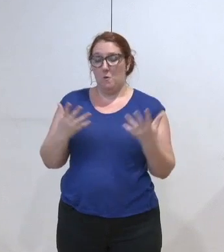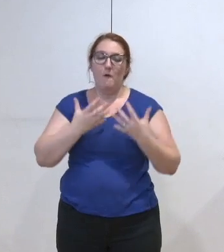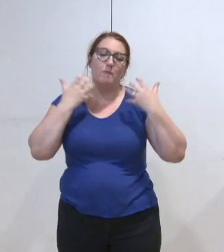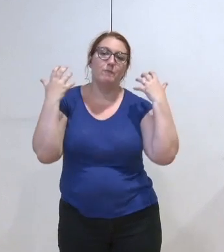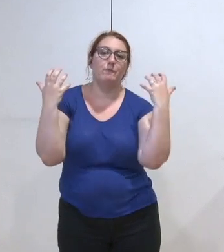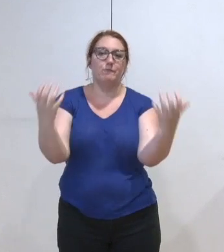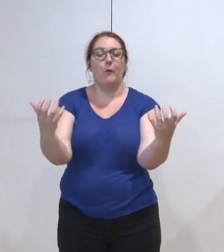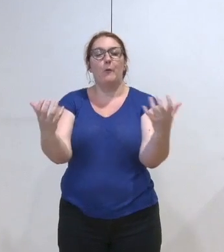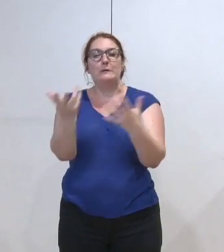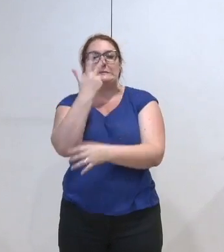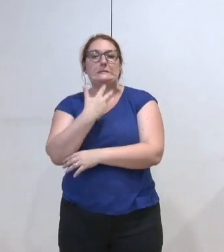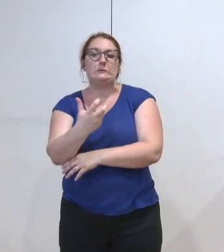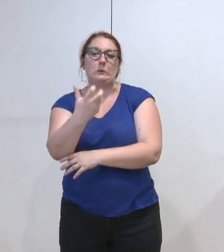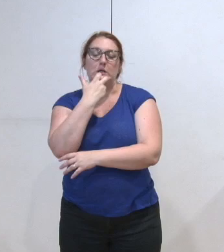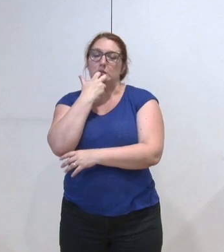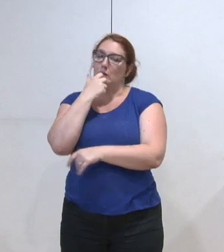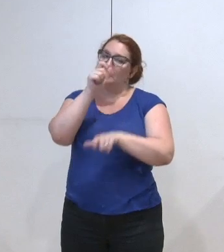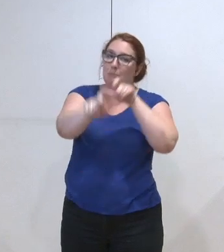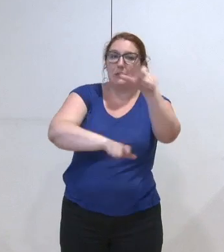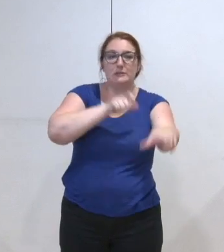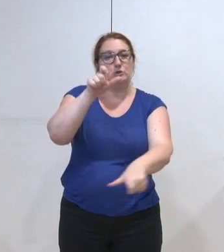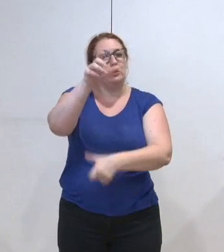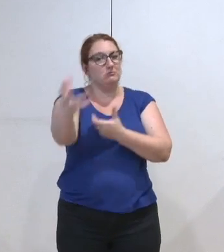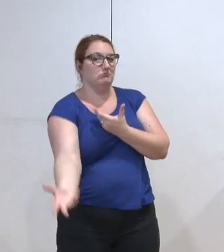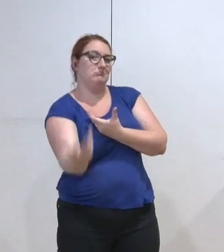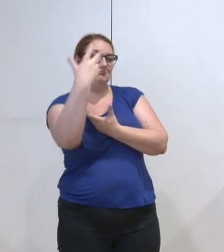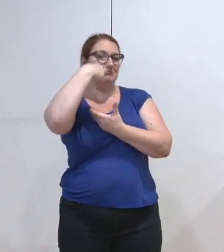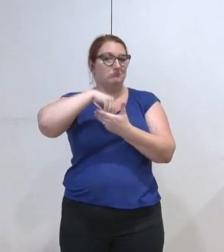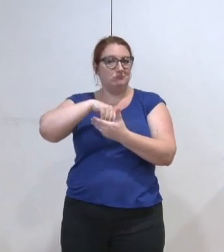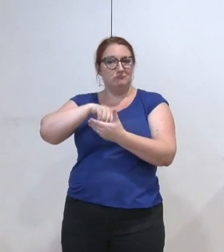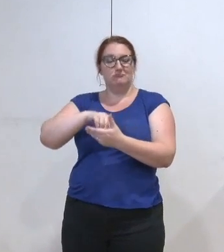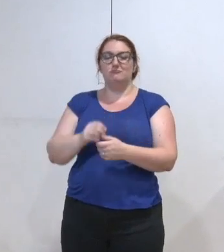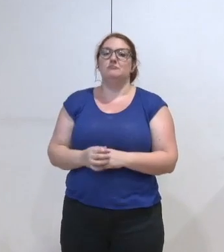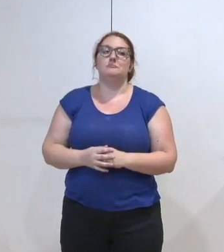participation citoyenne des personnes à à qui s'adresse notre action